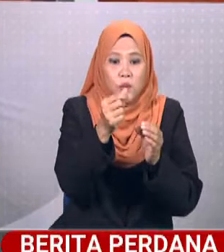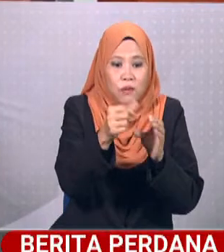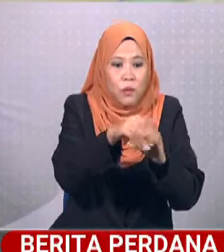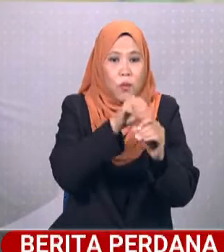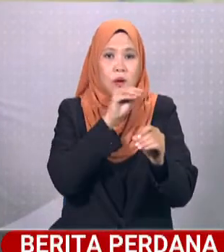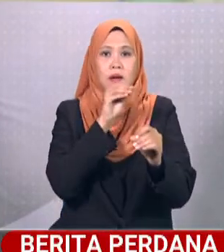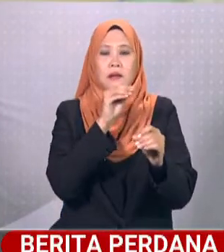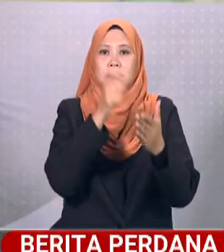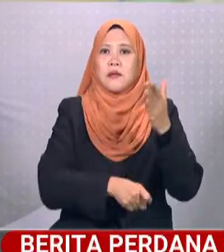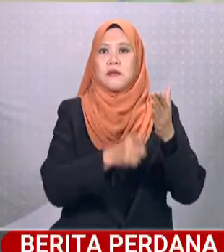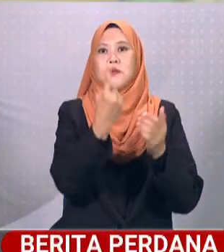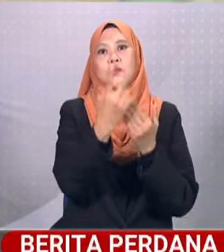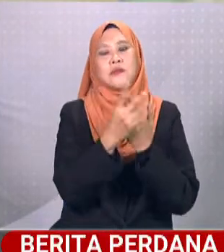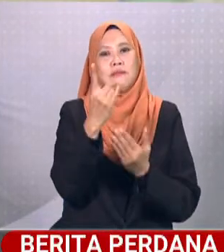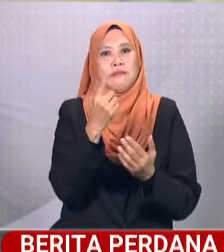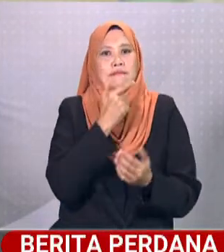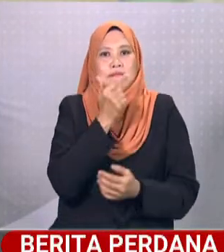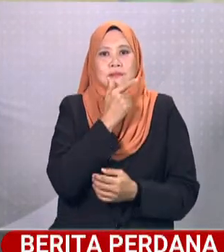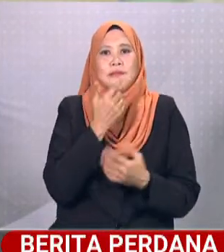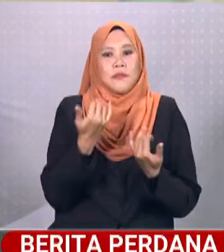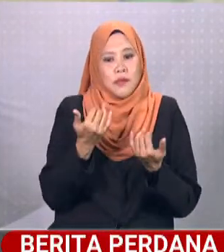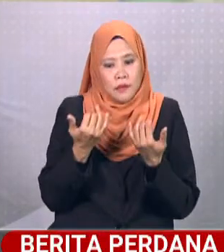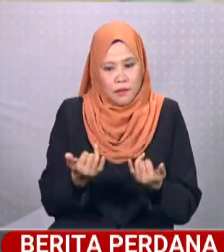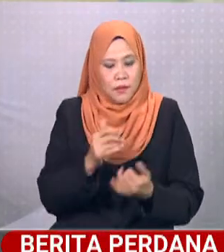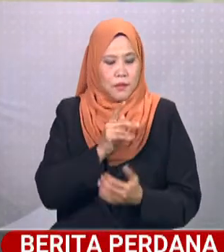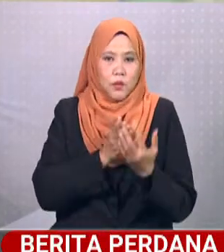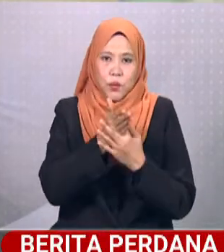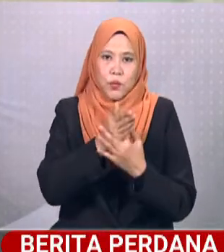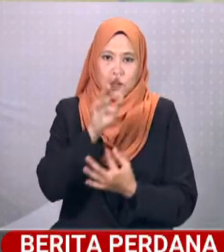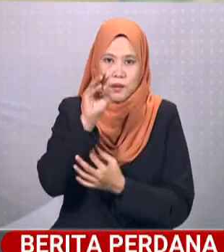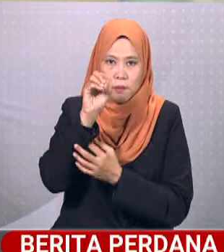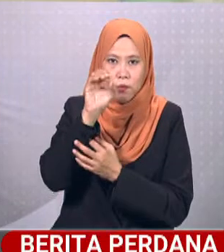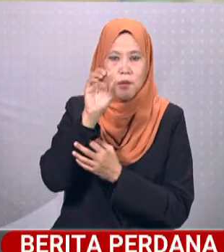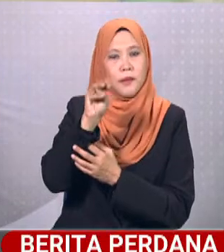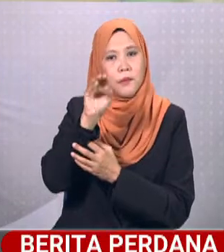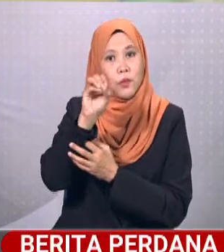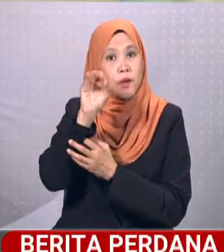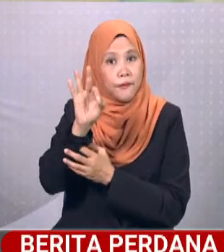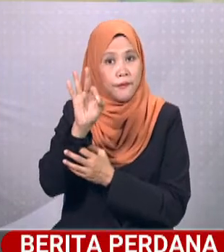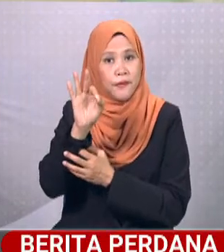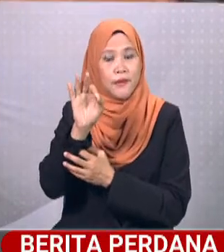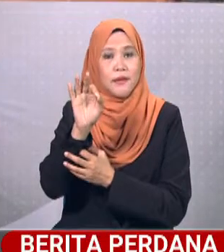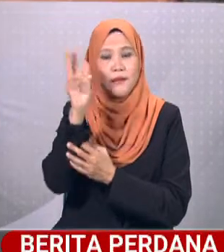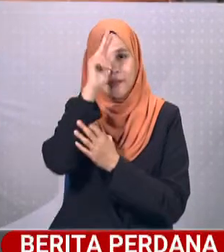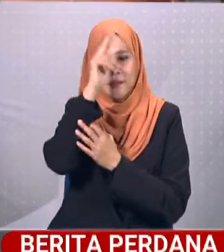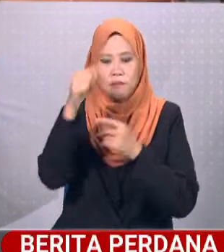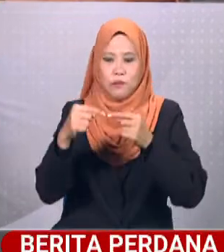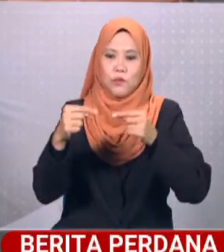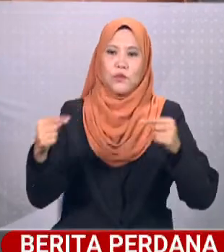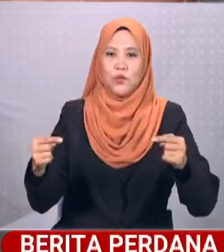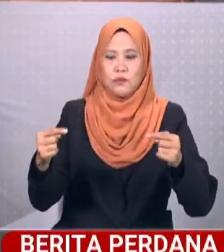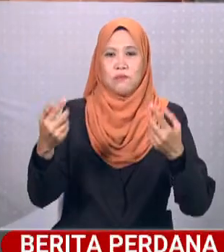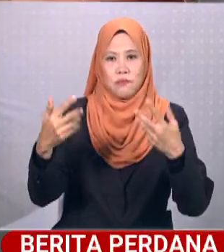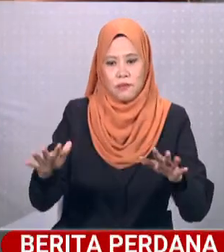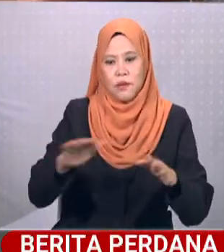wang. Oleh itu, melalui Kementerian Kewangan, kerajaan telah pun memutuskan bahawa